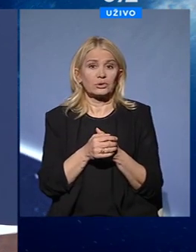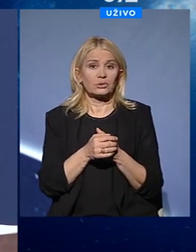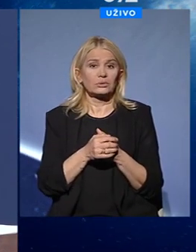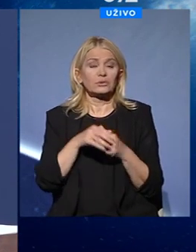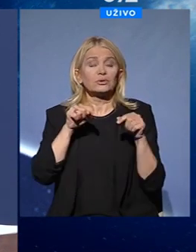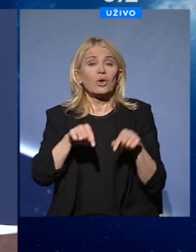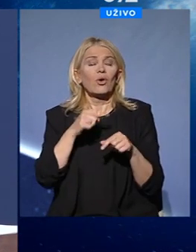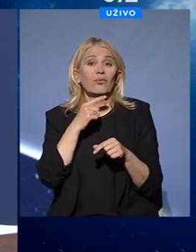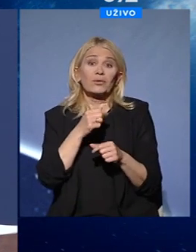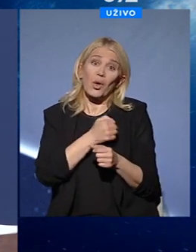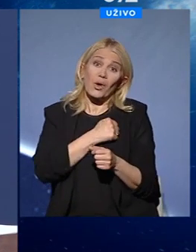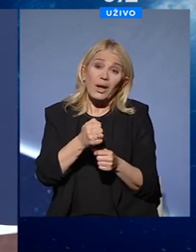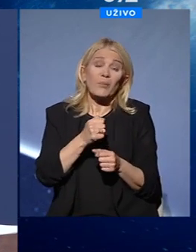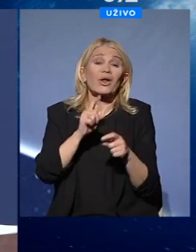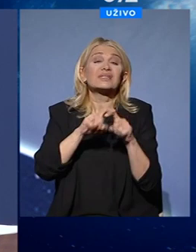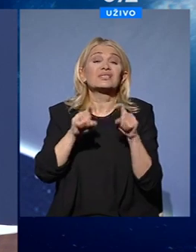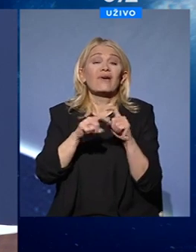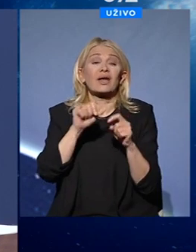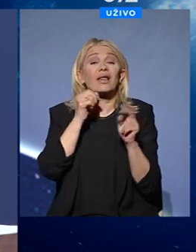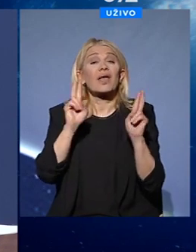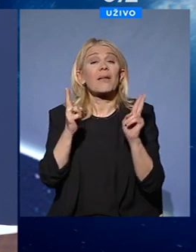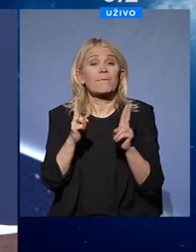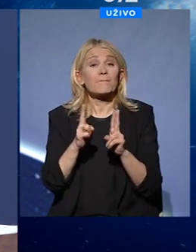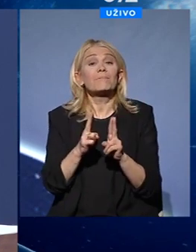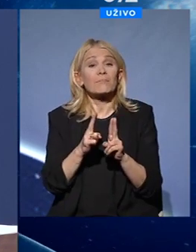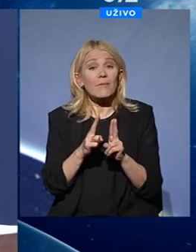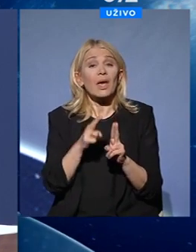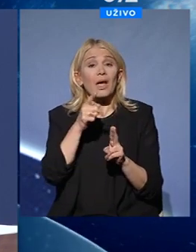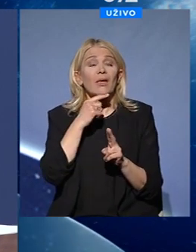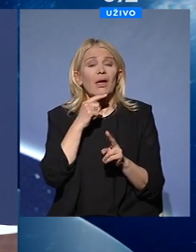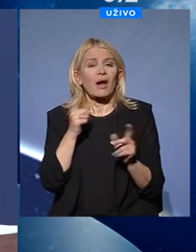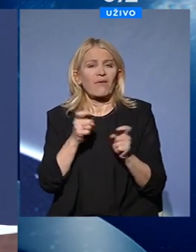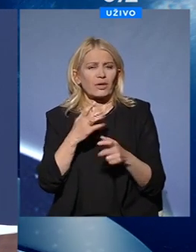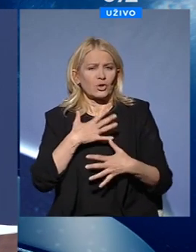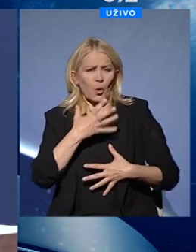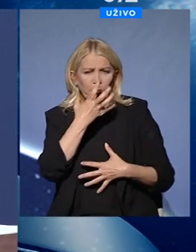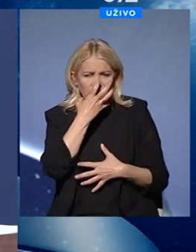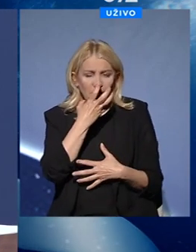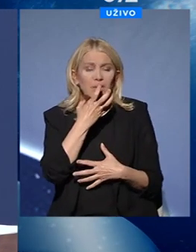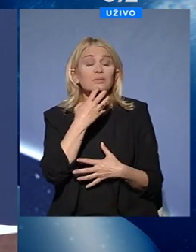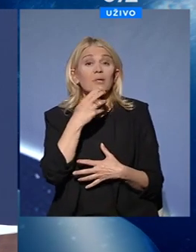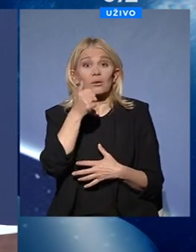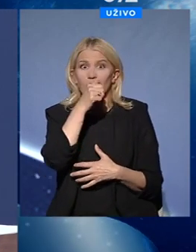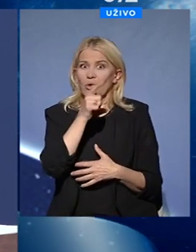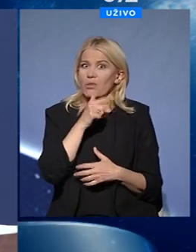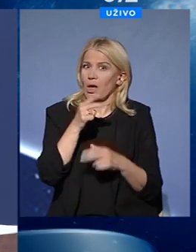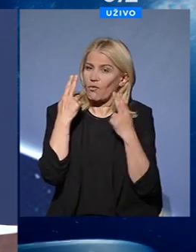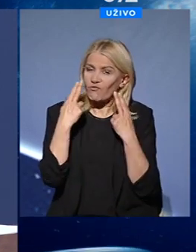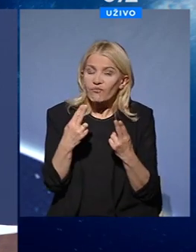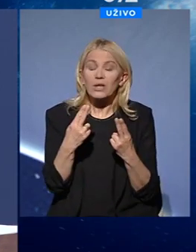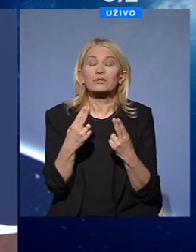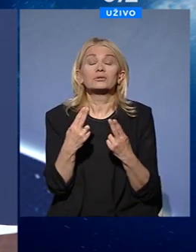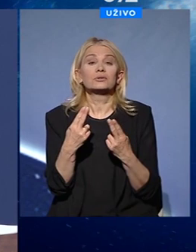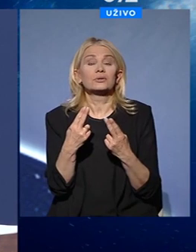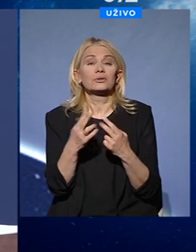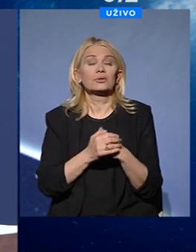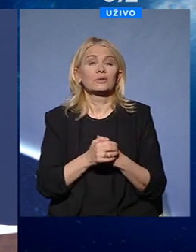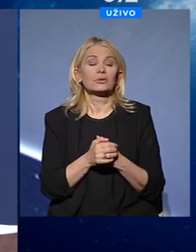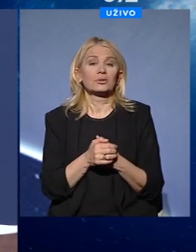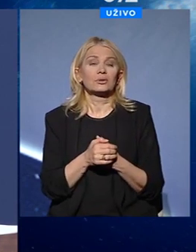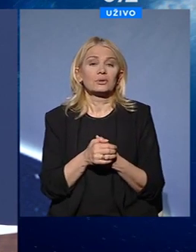Ovdje ohrabruje stvar da je manje pacijenata na respiratoru, što je izuzetno bitno.